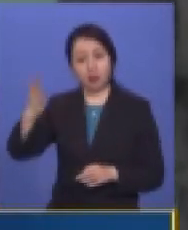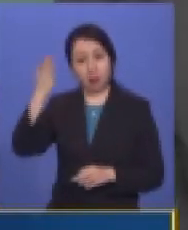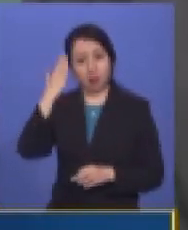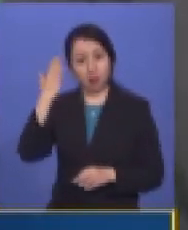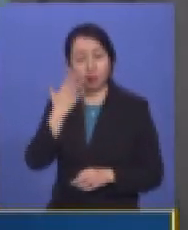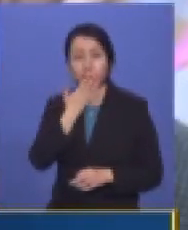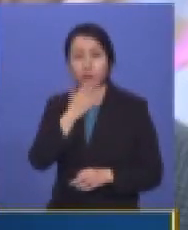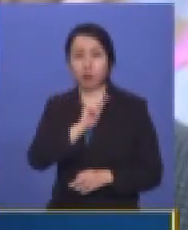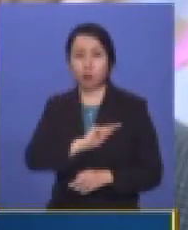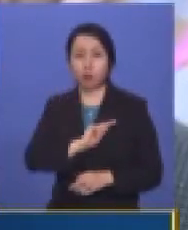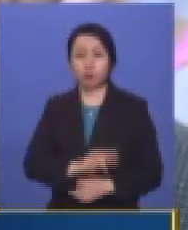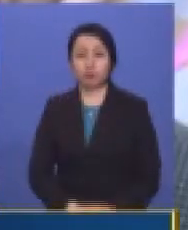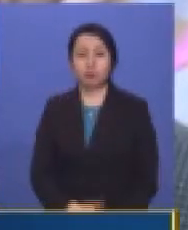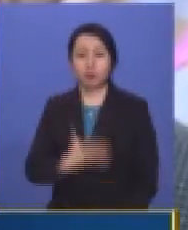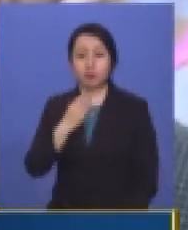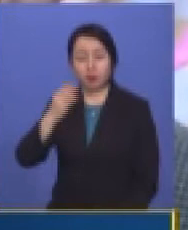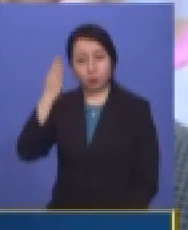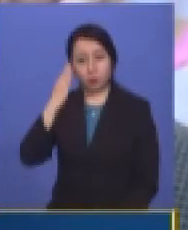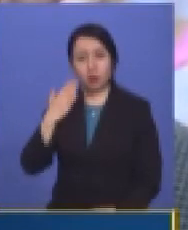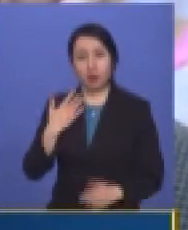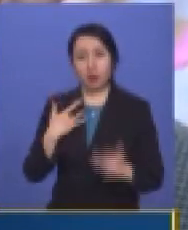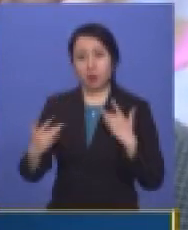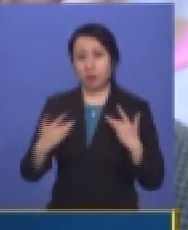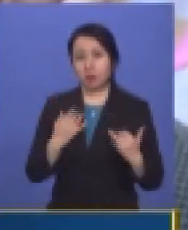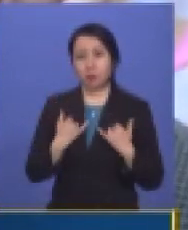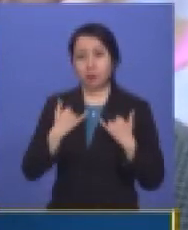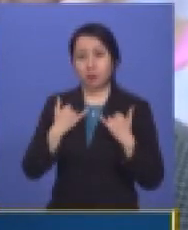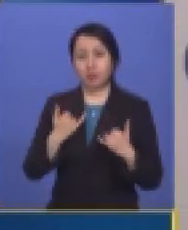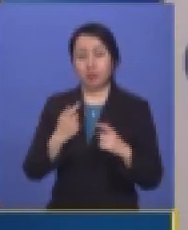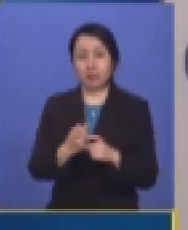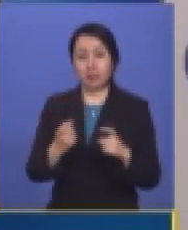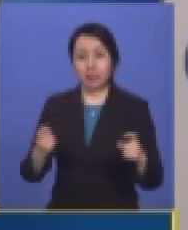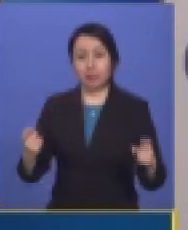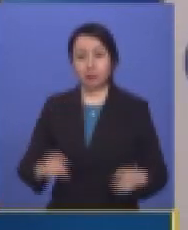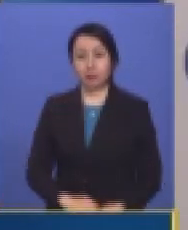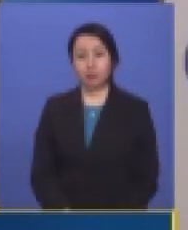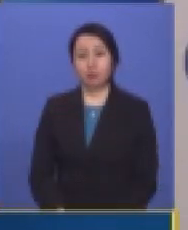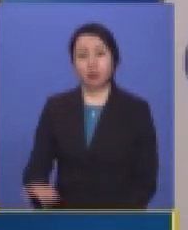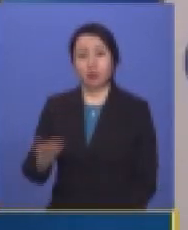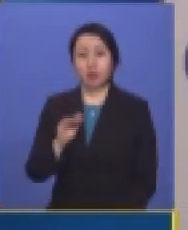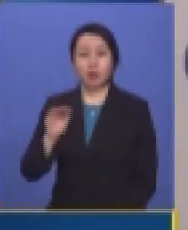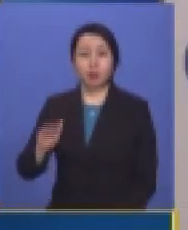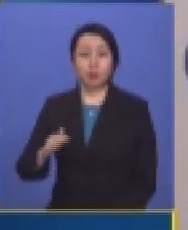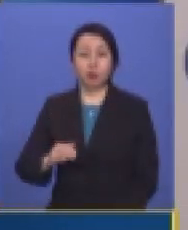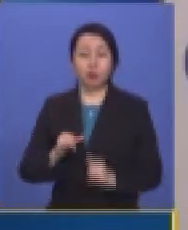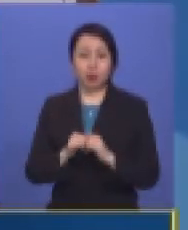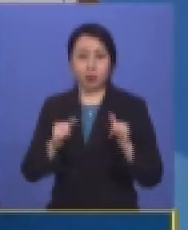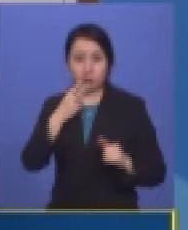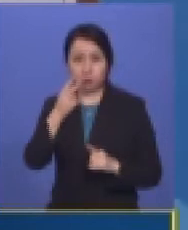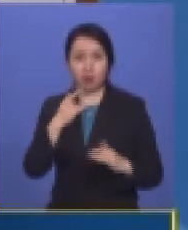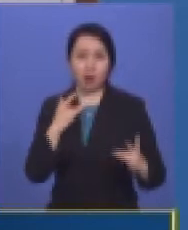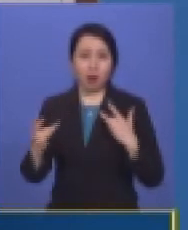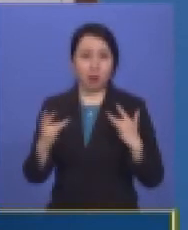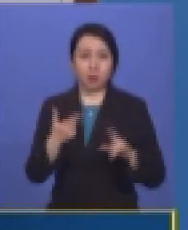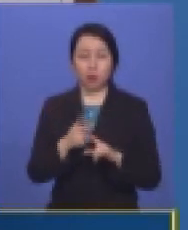и трудолюбием. Своими впечатлениями после концерта поделились и зрители. Каждый ребенок растет, смотря всякие такие концерты.